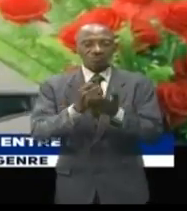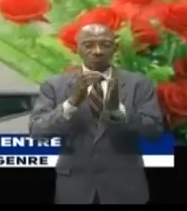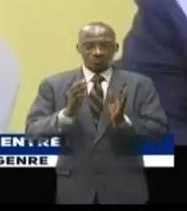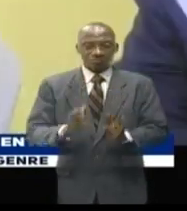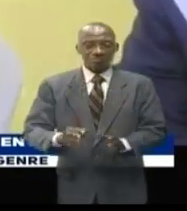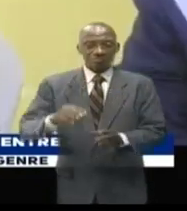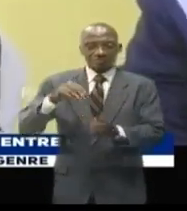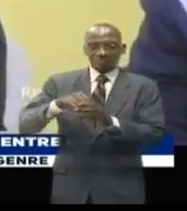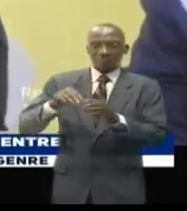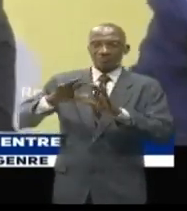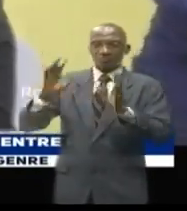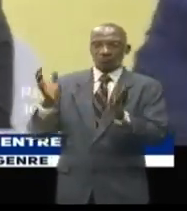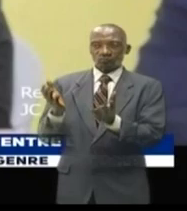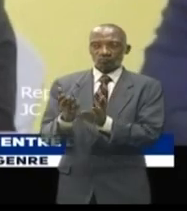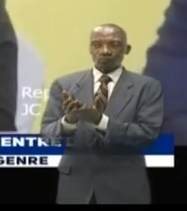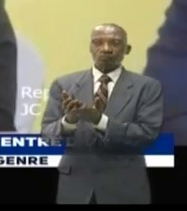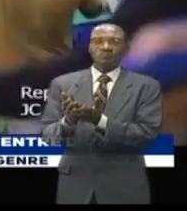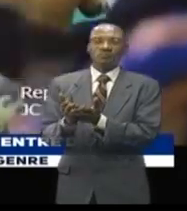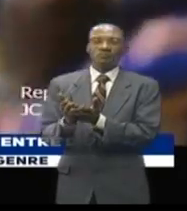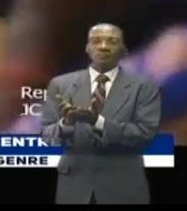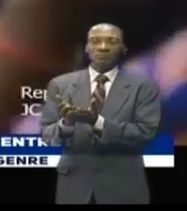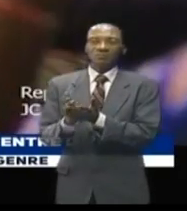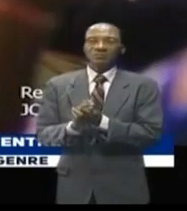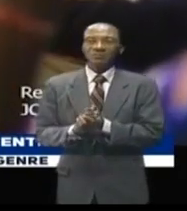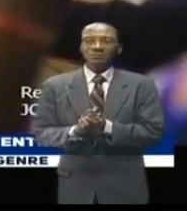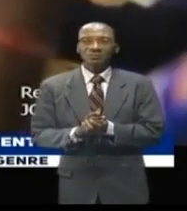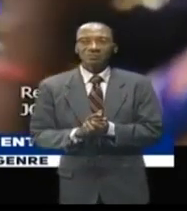de la sainte communauté du parent céleste